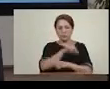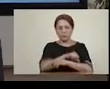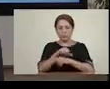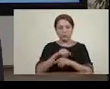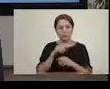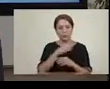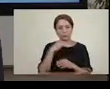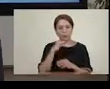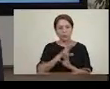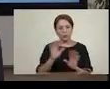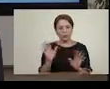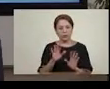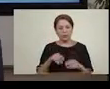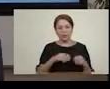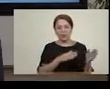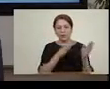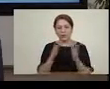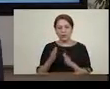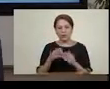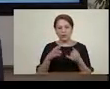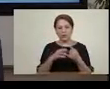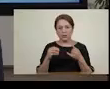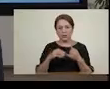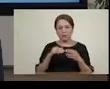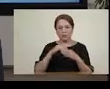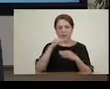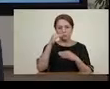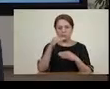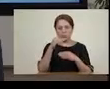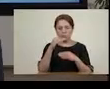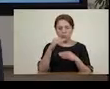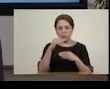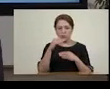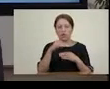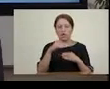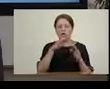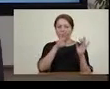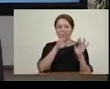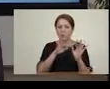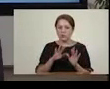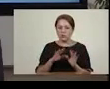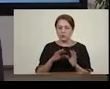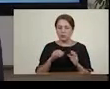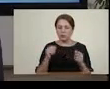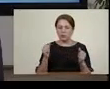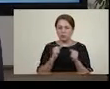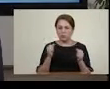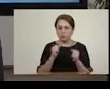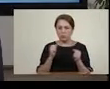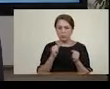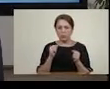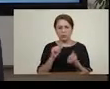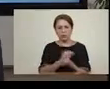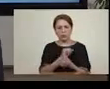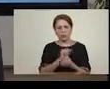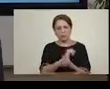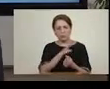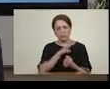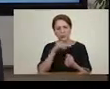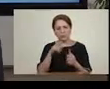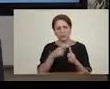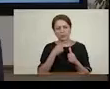esa yer ustki qismi, ya'ni yashil qismi qishda sovuq urib ketadigan, nobud bo'ladigan o'simligimiz, ya'ni